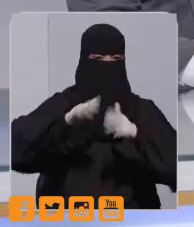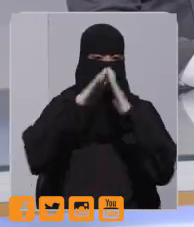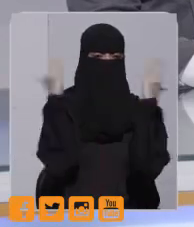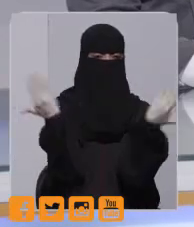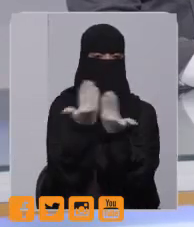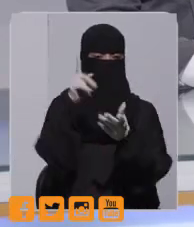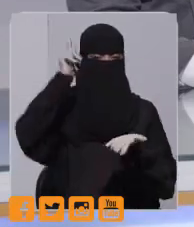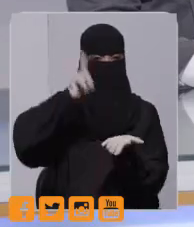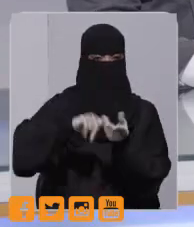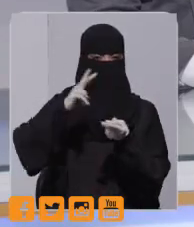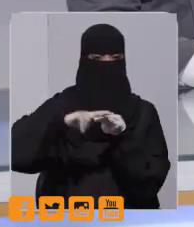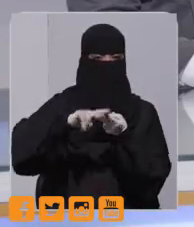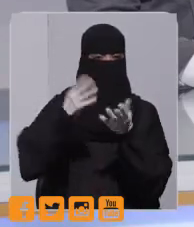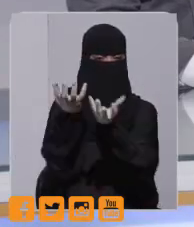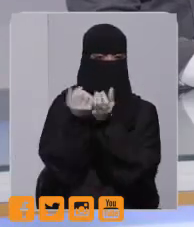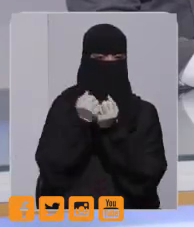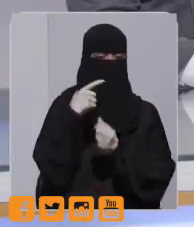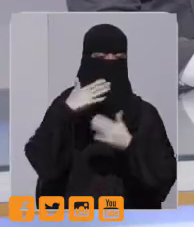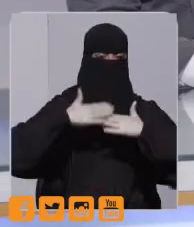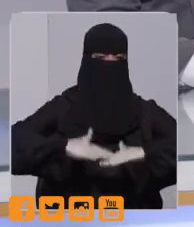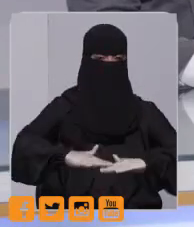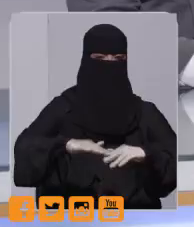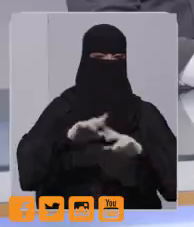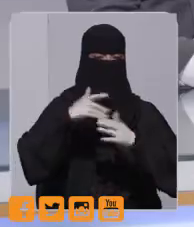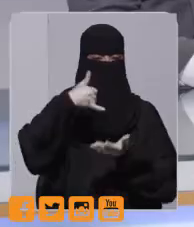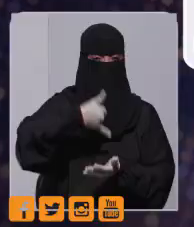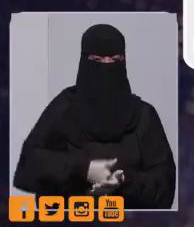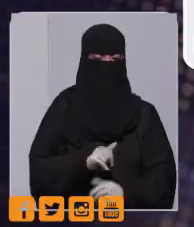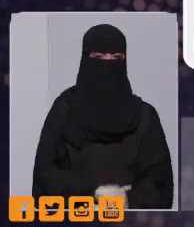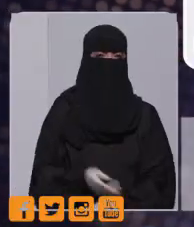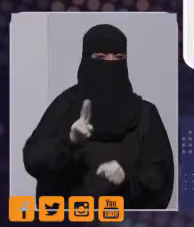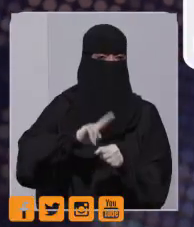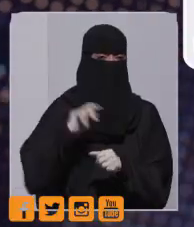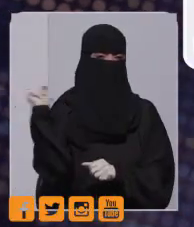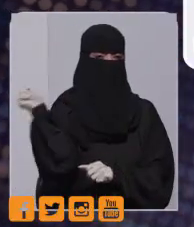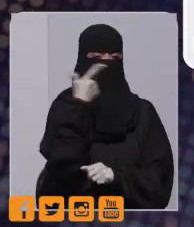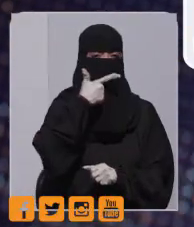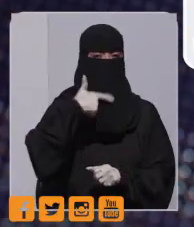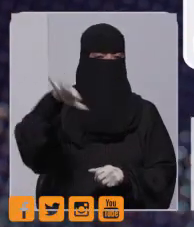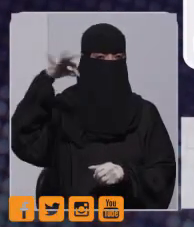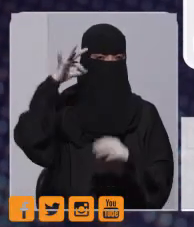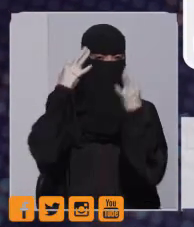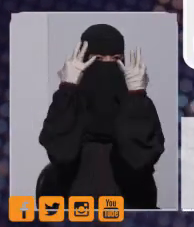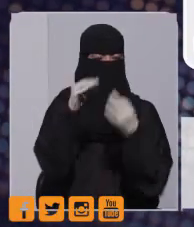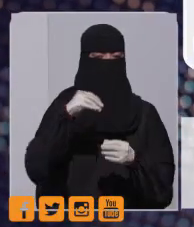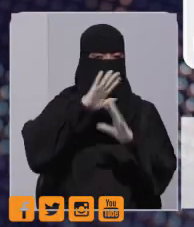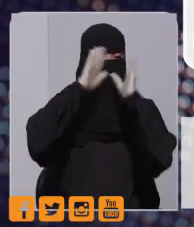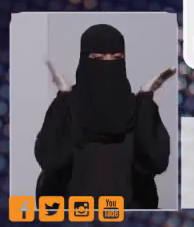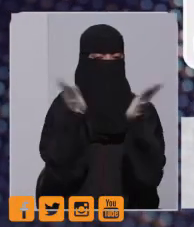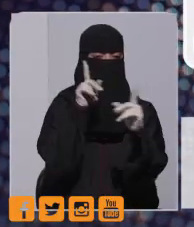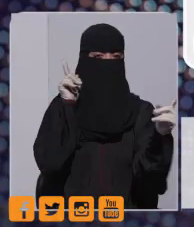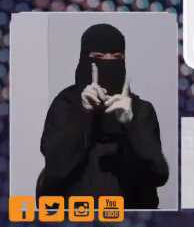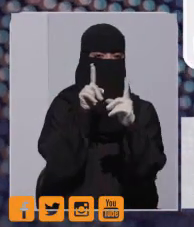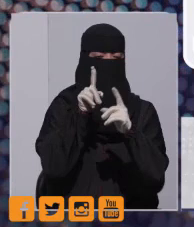لتحقيق السلام واستعاده الامن والاستقرار في اليمن واعرب فخامه الرئيس عن تقديره للبوقف